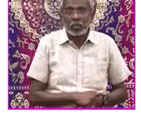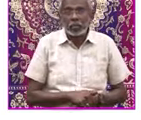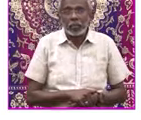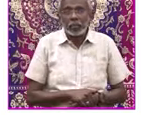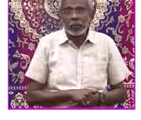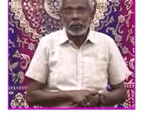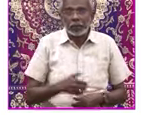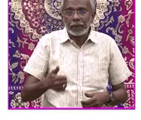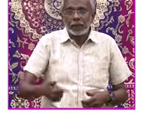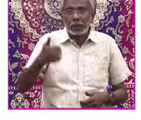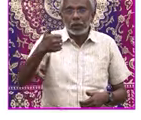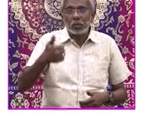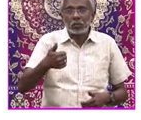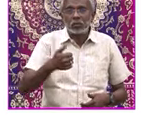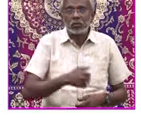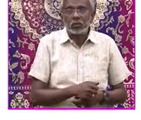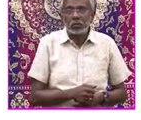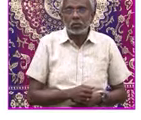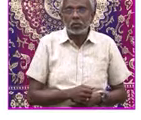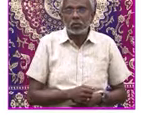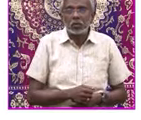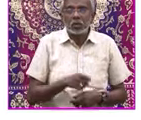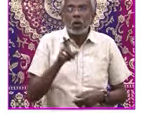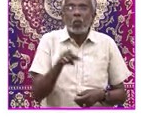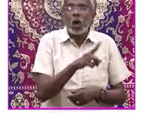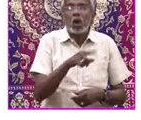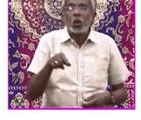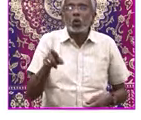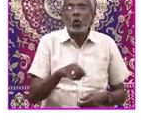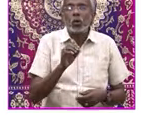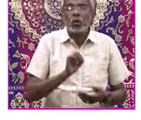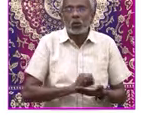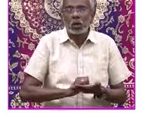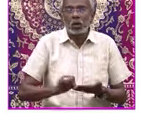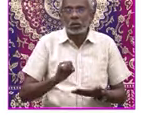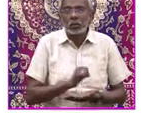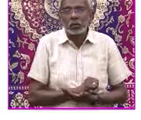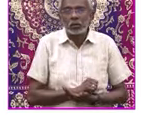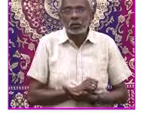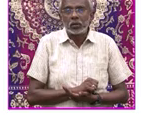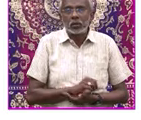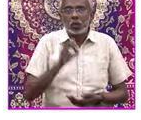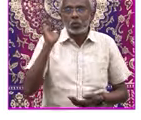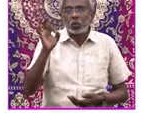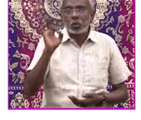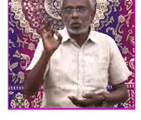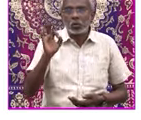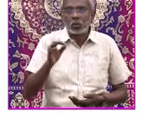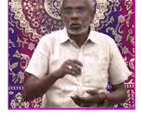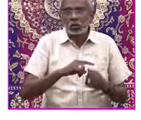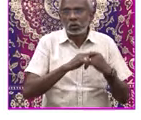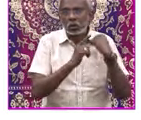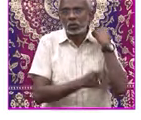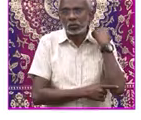மன்னனுக்கு பாடப்படுவதுதான் பரணி இலக்கியம். இதுல முதல் குலோத்துங்கனின் ஆட்சியின் இறுதியில்